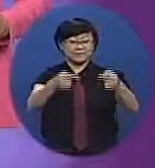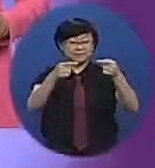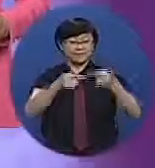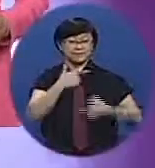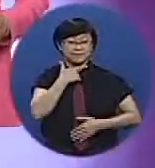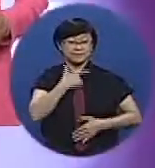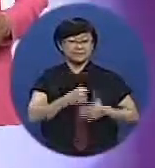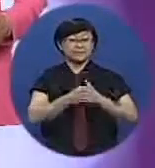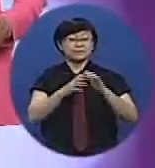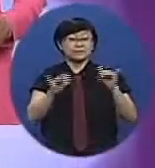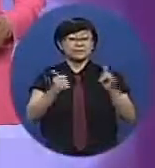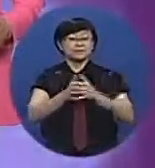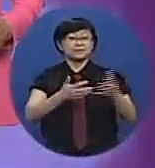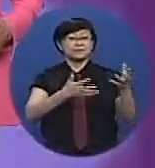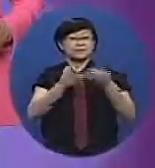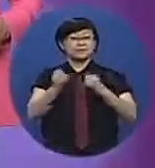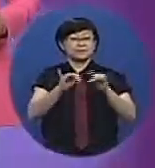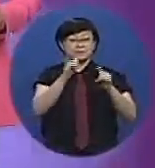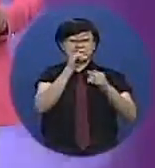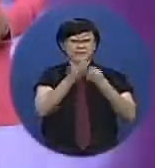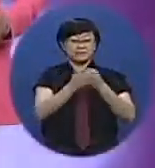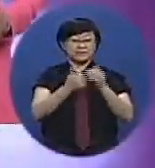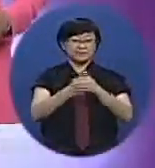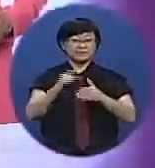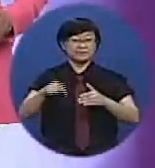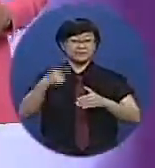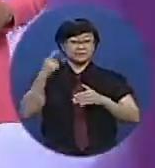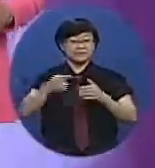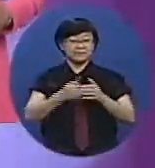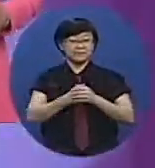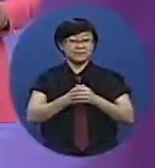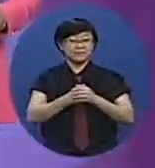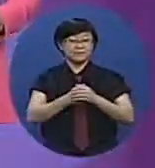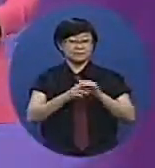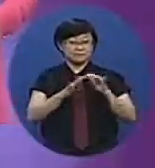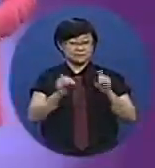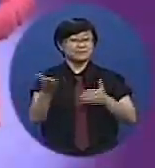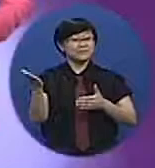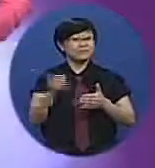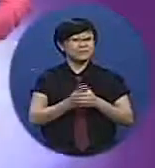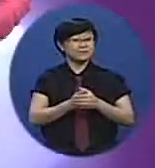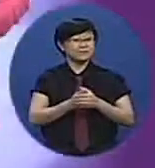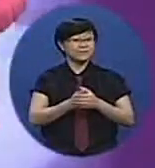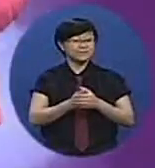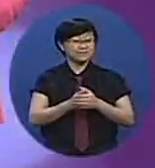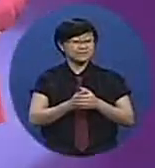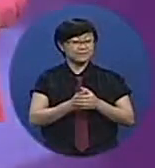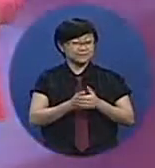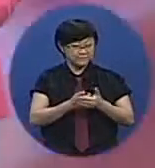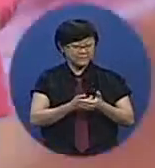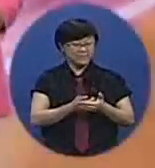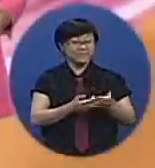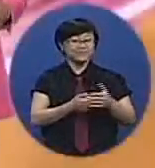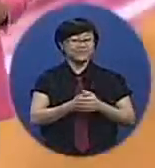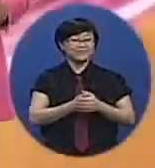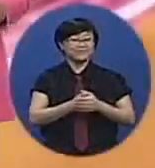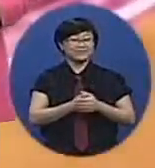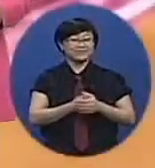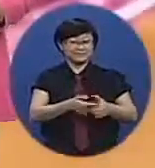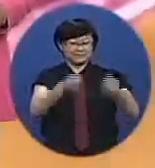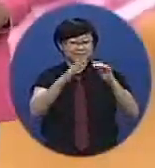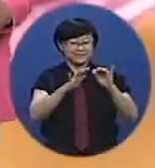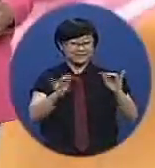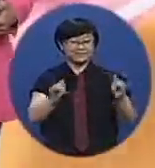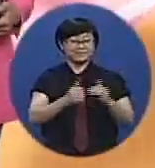참여하시고자 많은 분들이 함께 하시는데요. 네. 다음 분 우리 허미영 씨의 낭낭하신 목소리로 불러주시죠. 네, 즉석